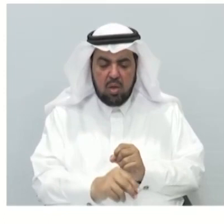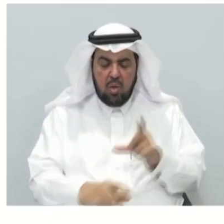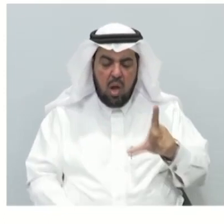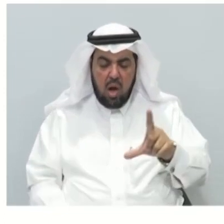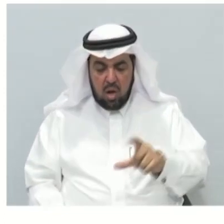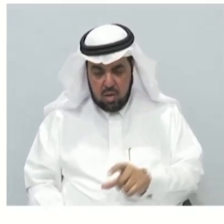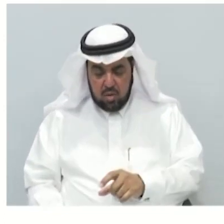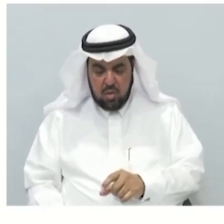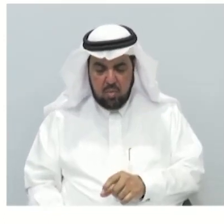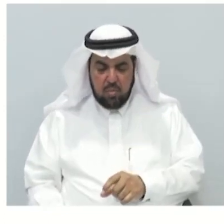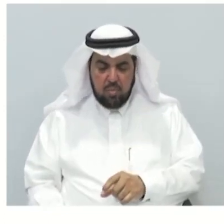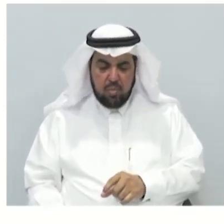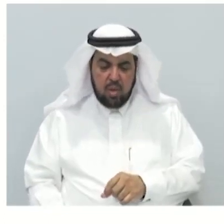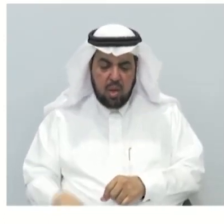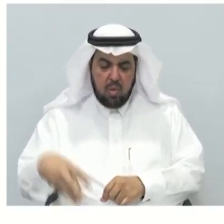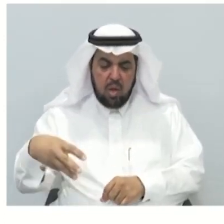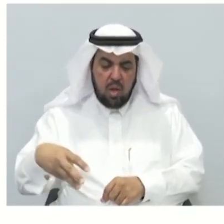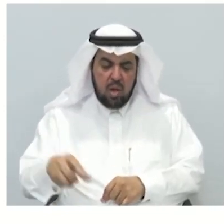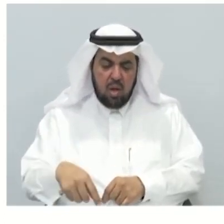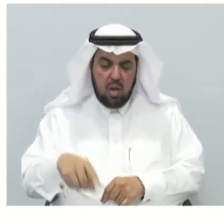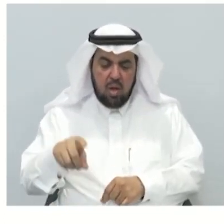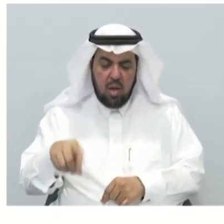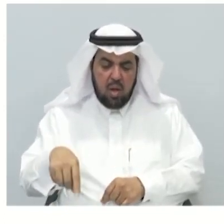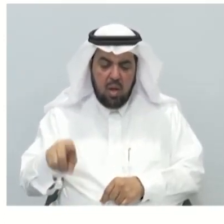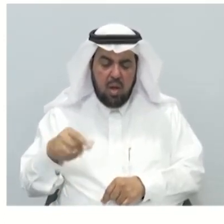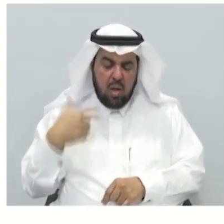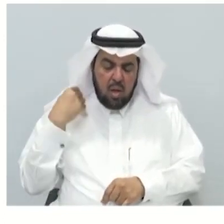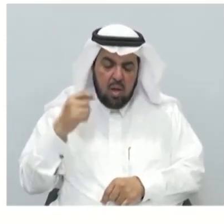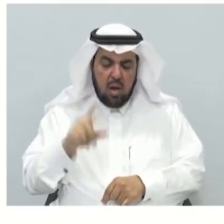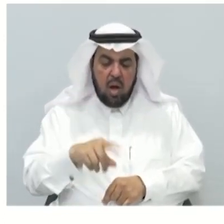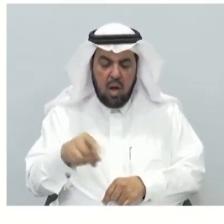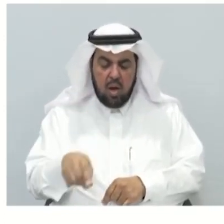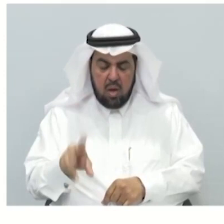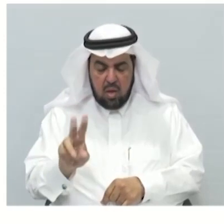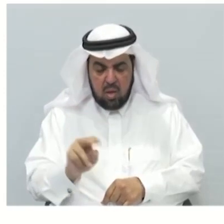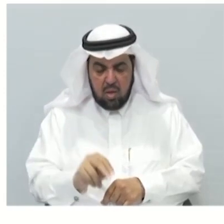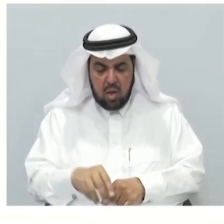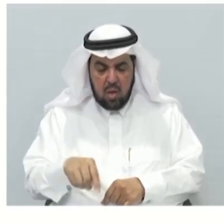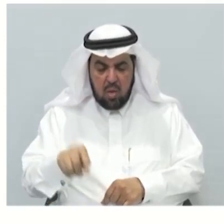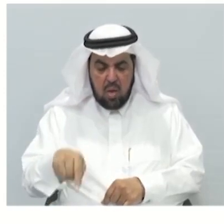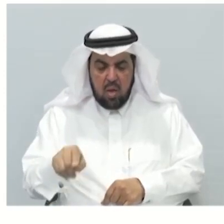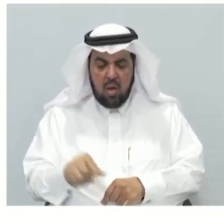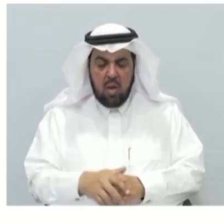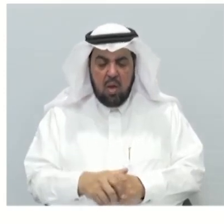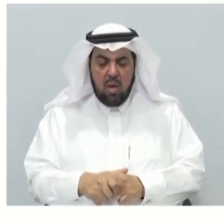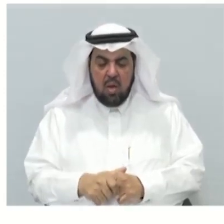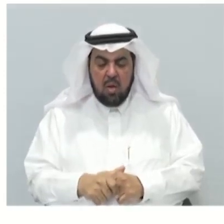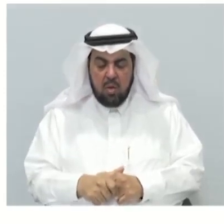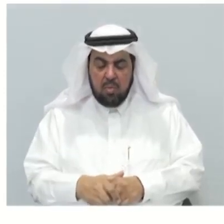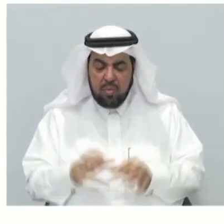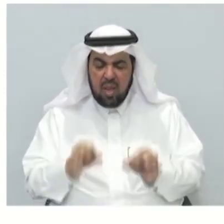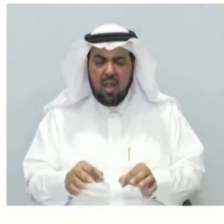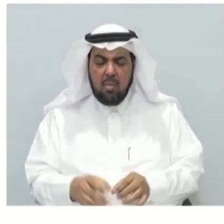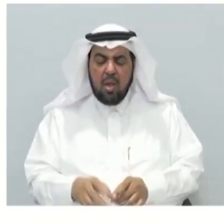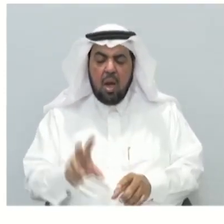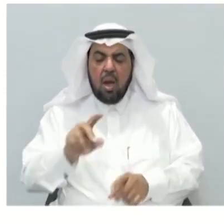ال والزاويه ام او الزاويه هنا ار تطابق الزاويه ام ممتاز المطلوب اثبات